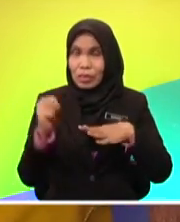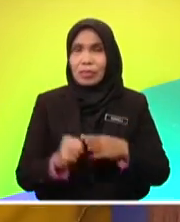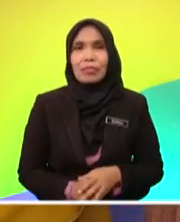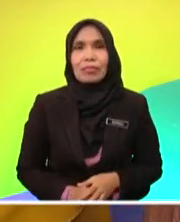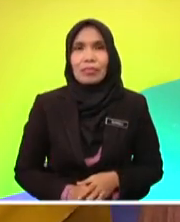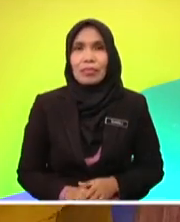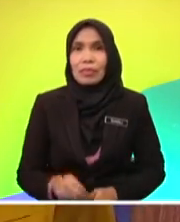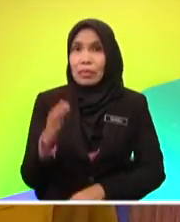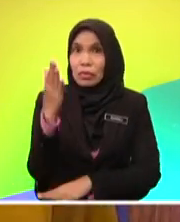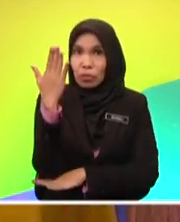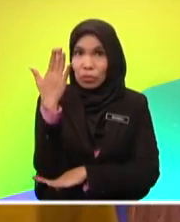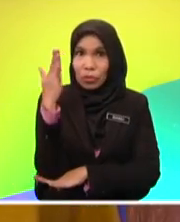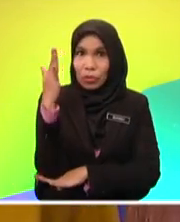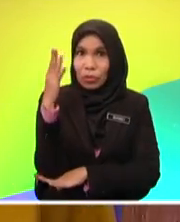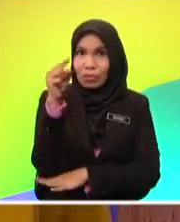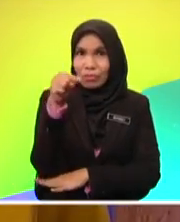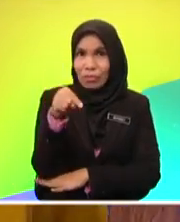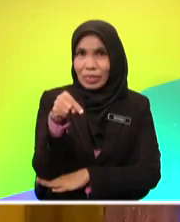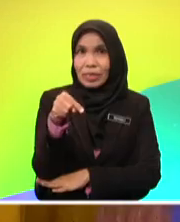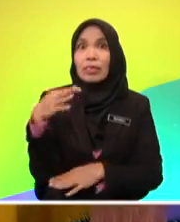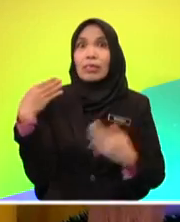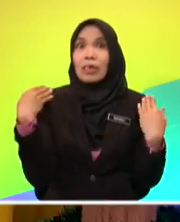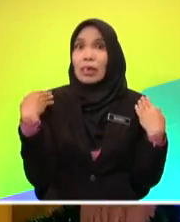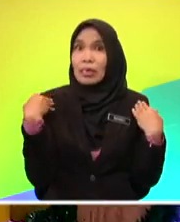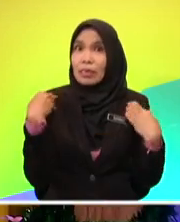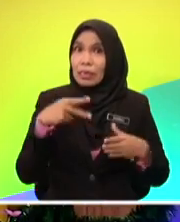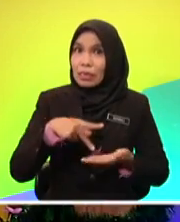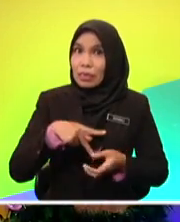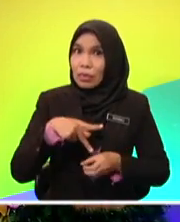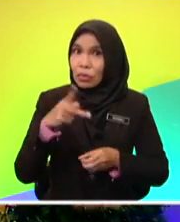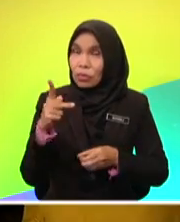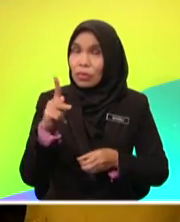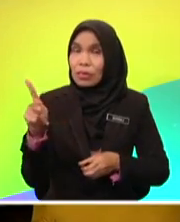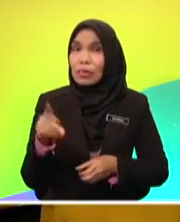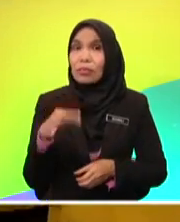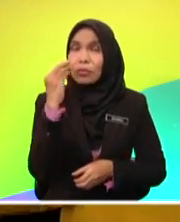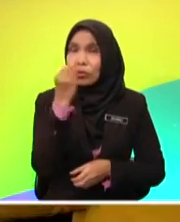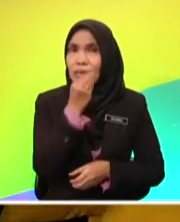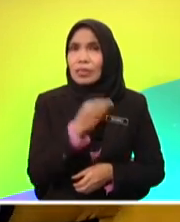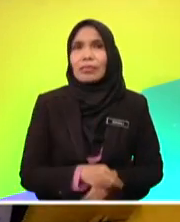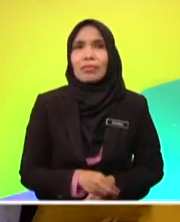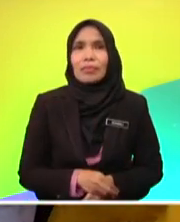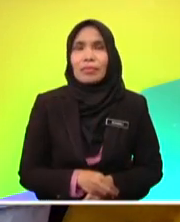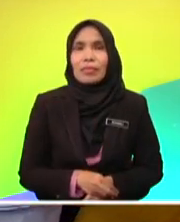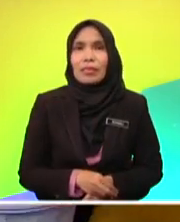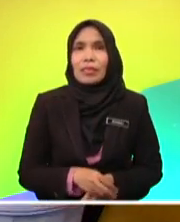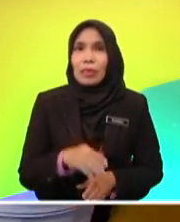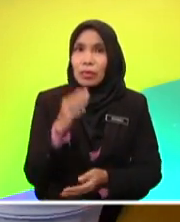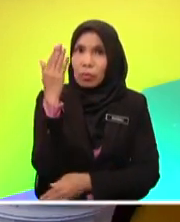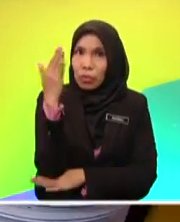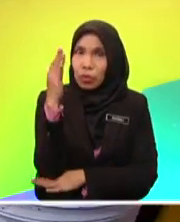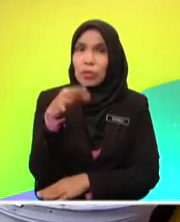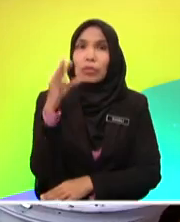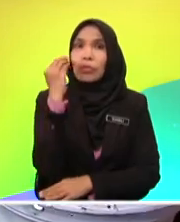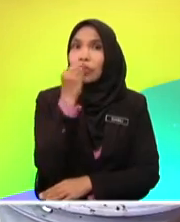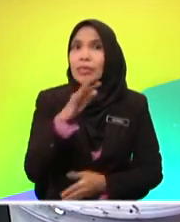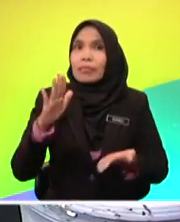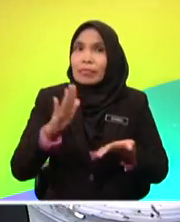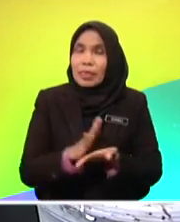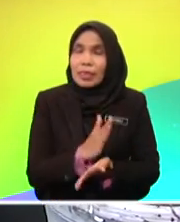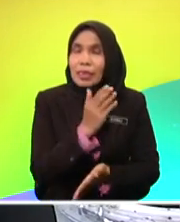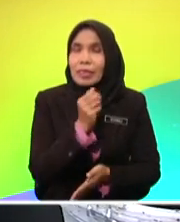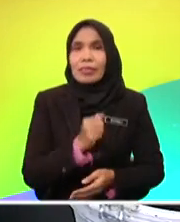dia mengeluarkan bunga. Okey, pokok bunga kertas mengeluarkan bunga. Itu pokok